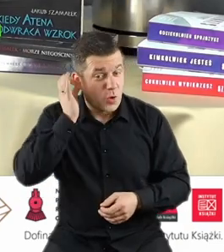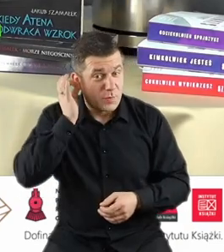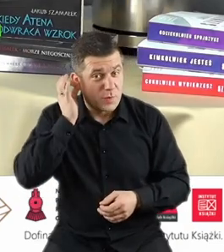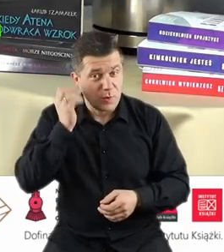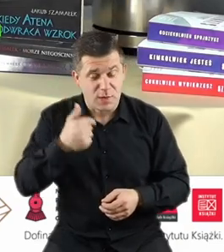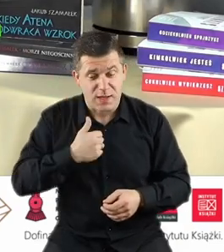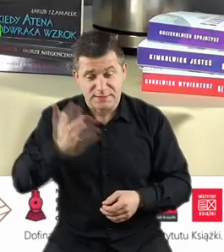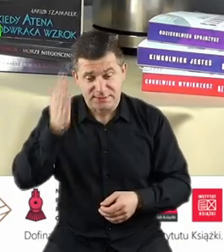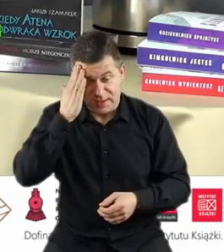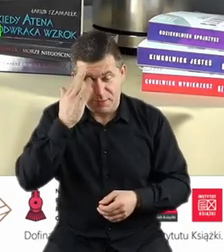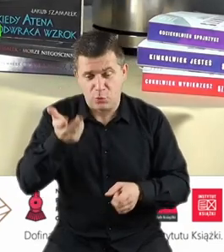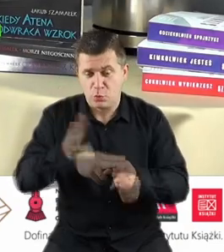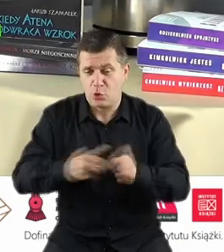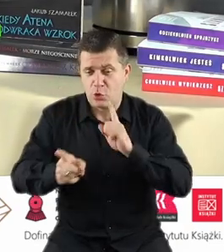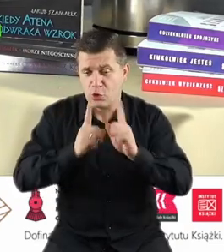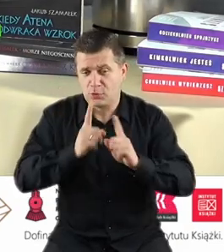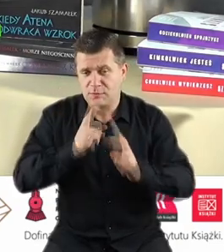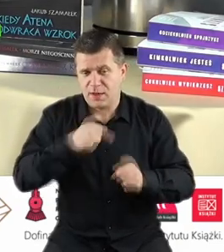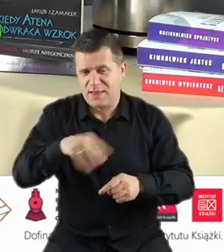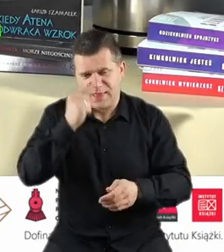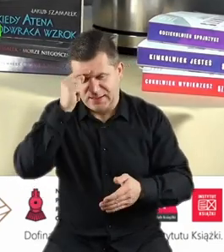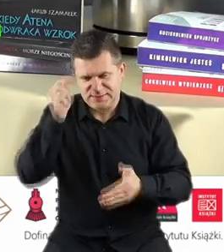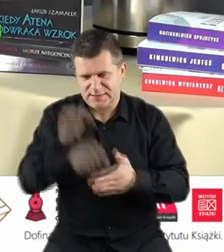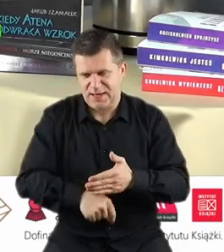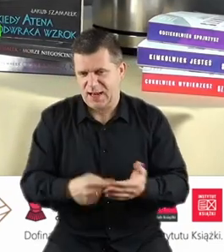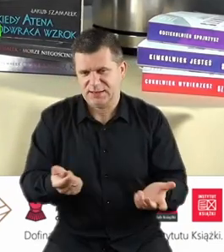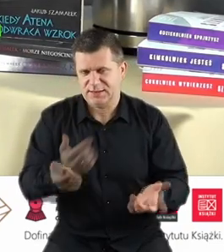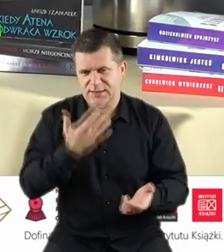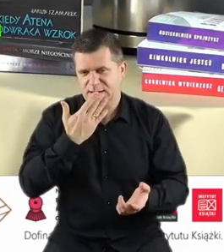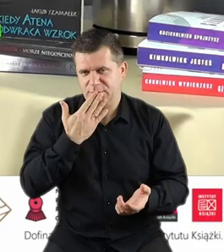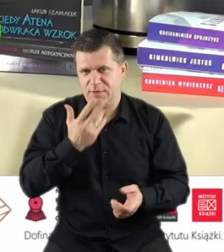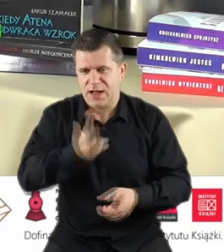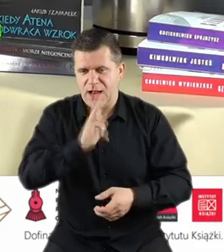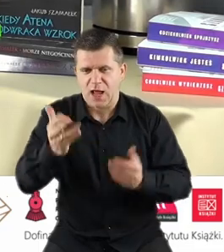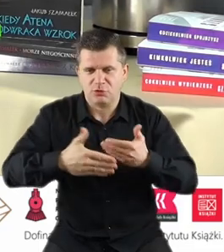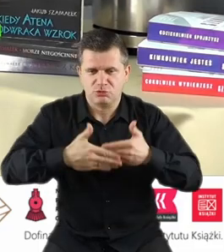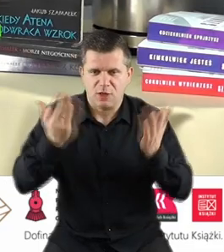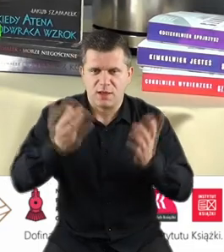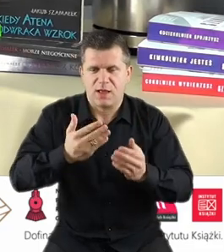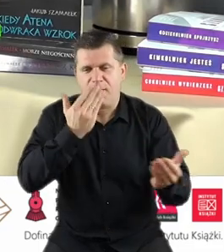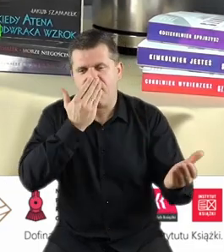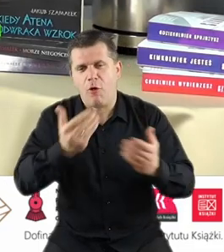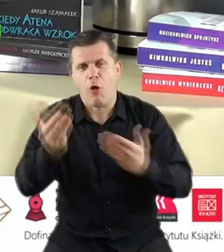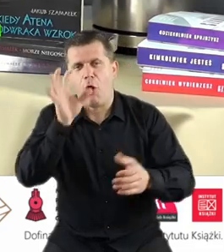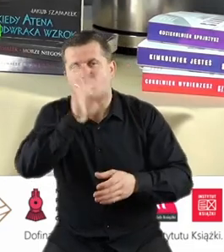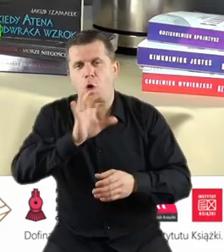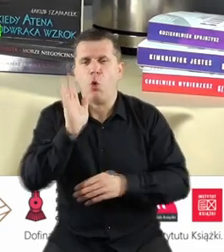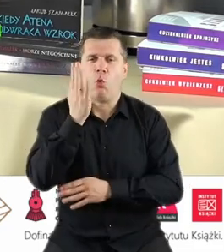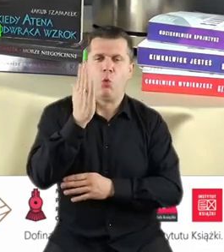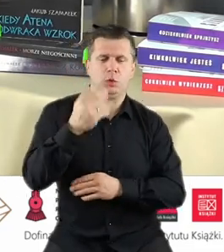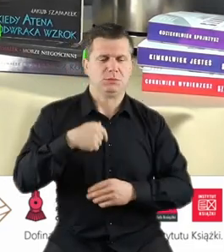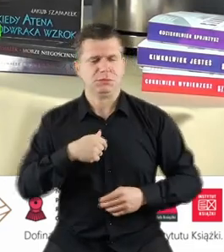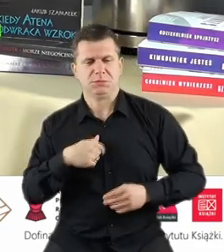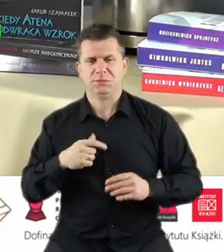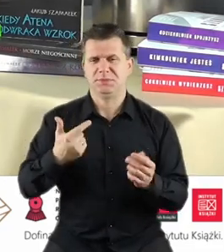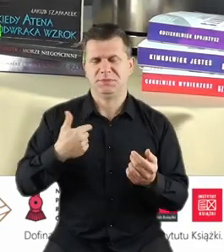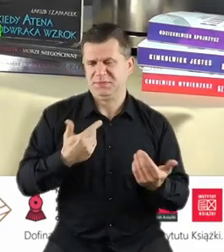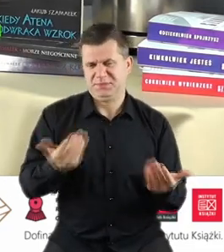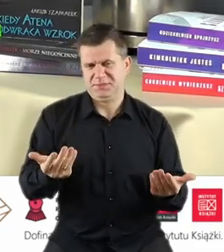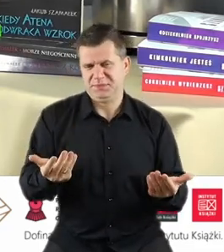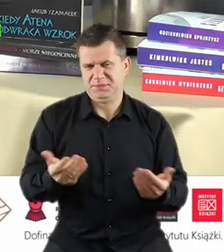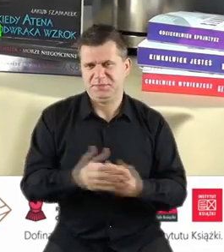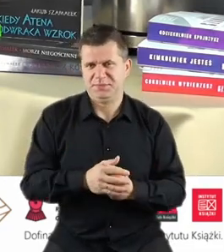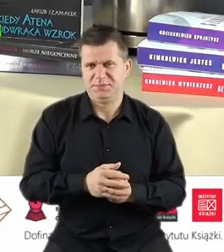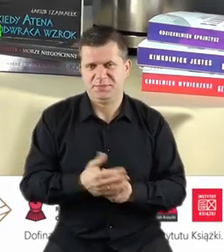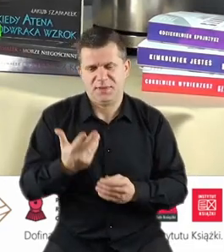ja znam, z którymi rozmawiam, nie zdradzają takich tendencji, żeby każdy dzień zacząć od oglądania się w lustrze pod tym kątem, więc też jakby nie